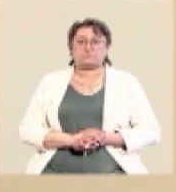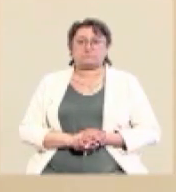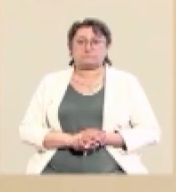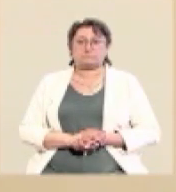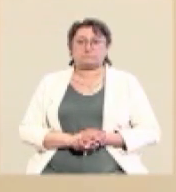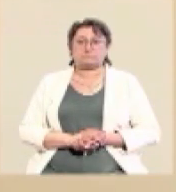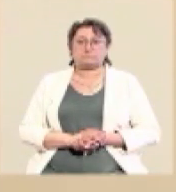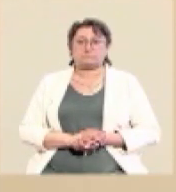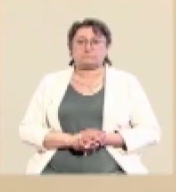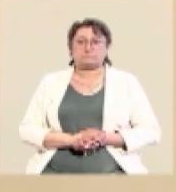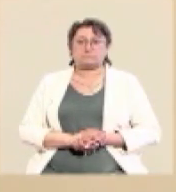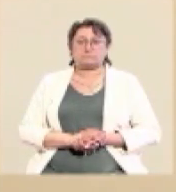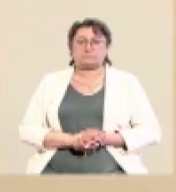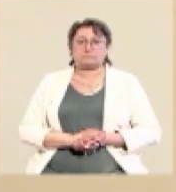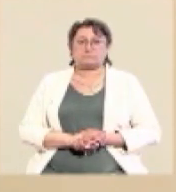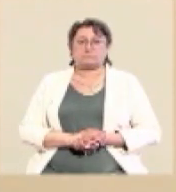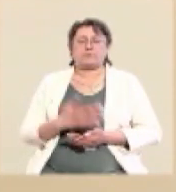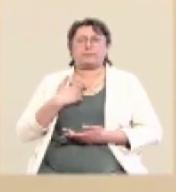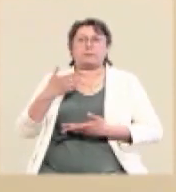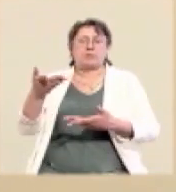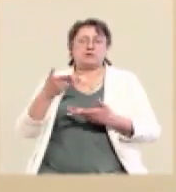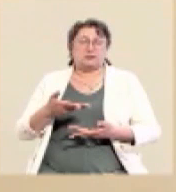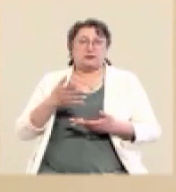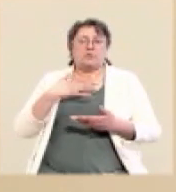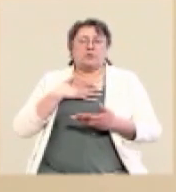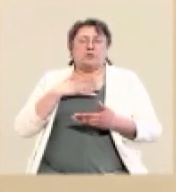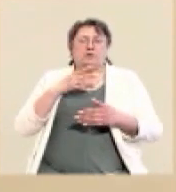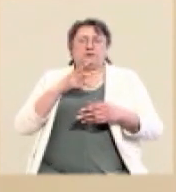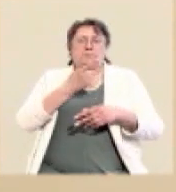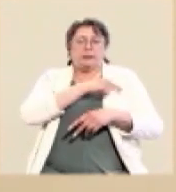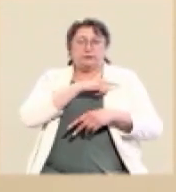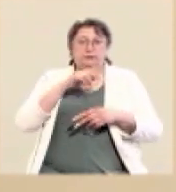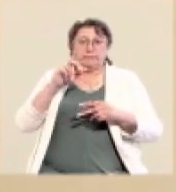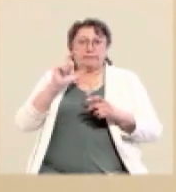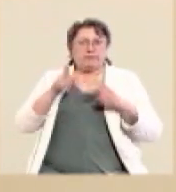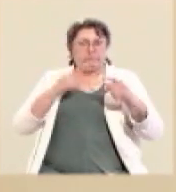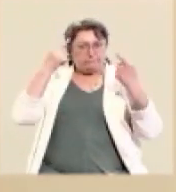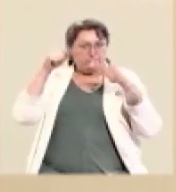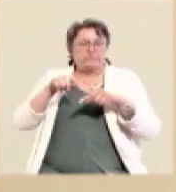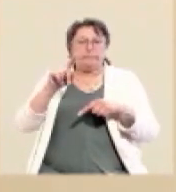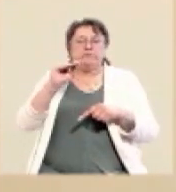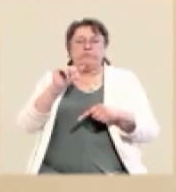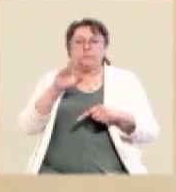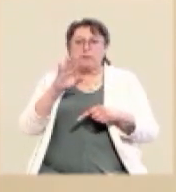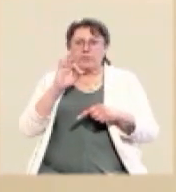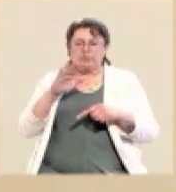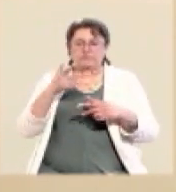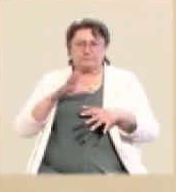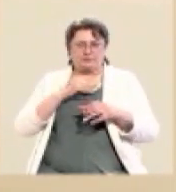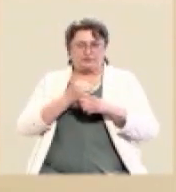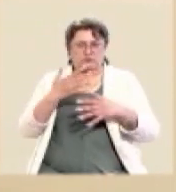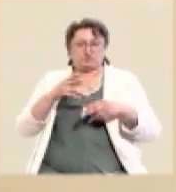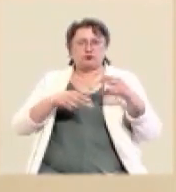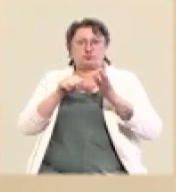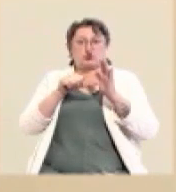сейчас продолжается мастер-класс. Астықты өлке Қостанайға өз тәжірибеммен бөлісіп, басқа маманмен де қосымша жұмыс жасап, өзім үшін пайдалы дүние